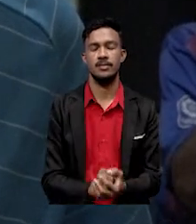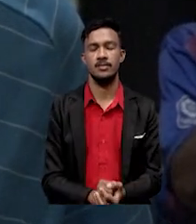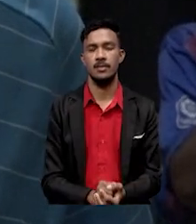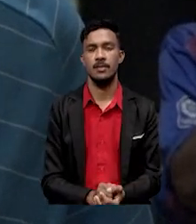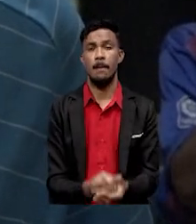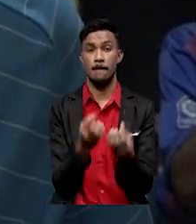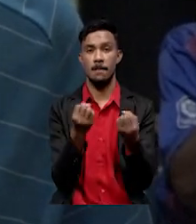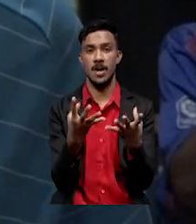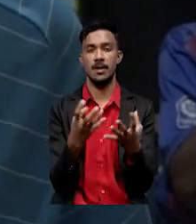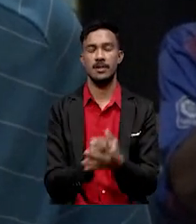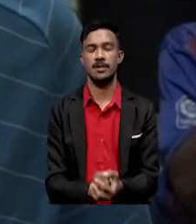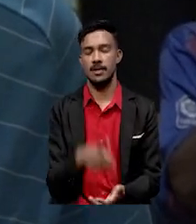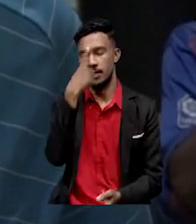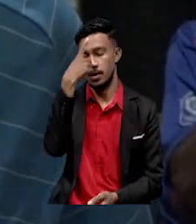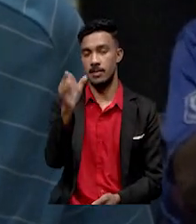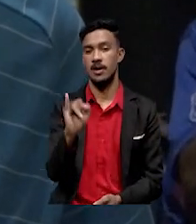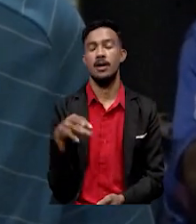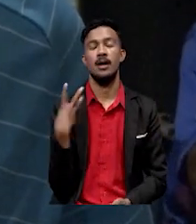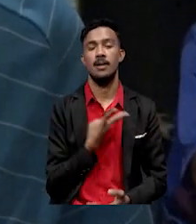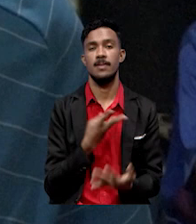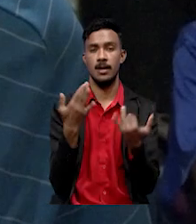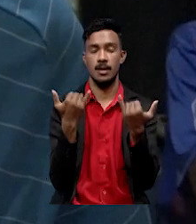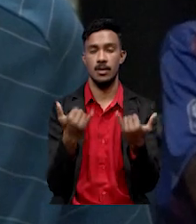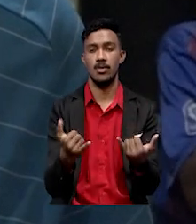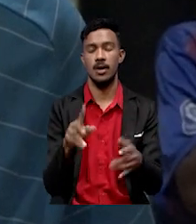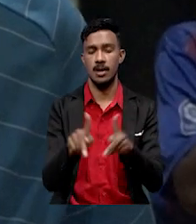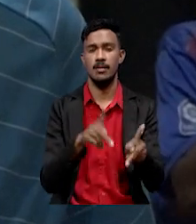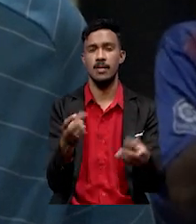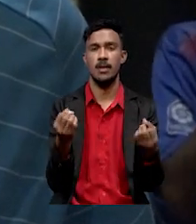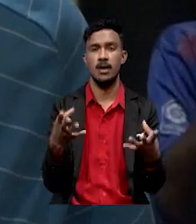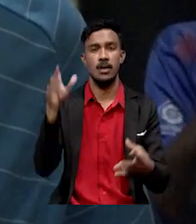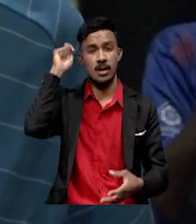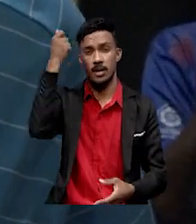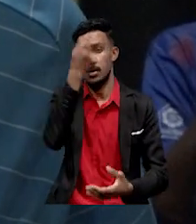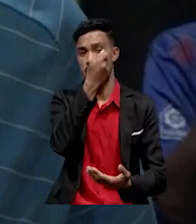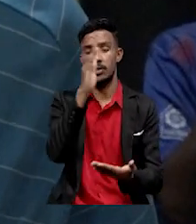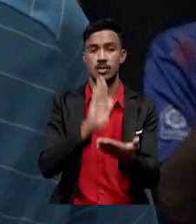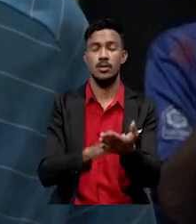bara tamba ame agora rara ukne ame embarak maka agrado santio na mebe